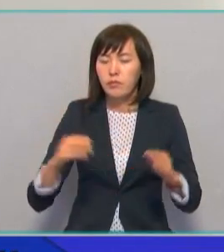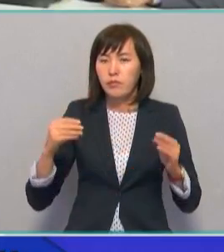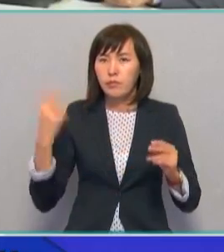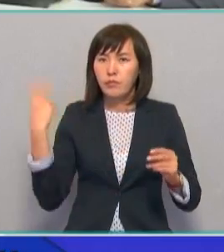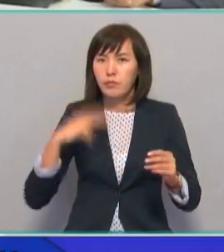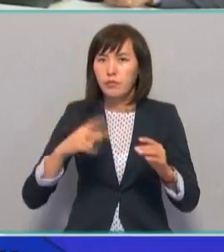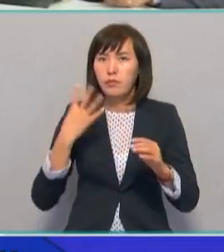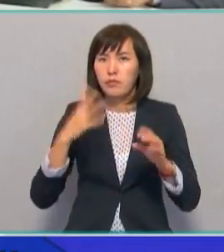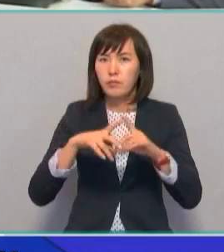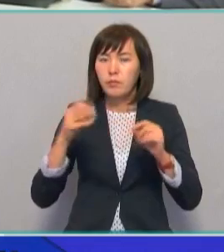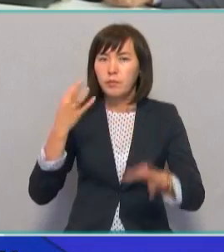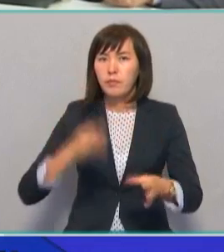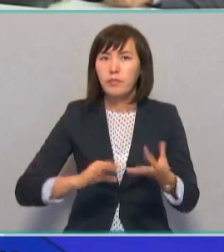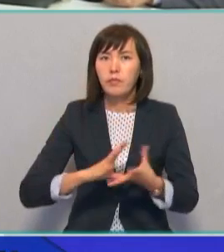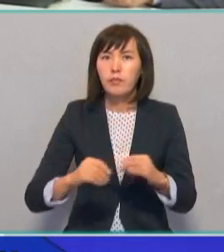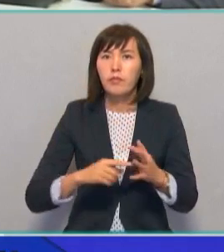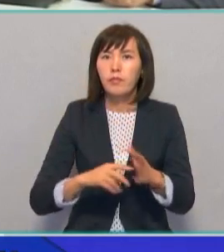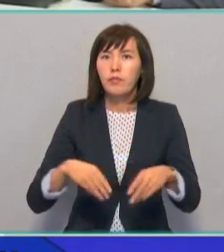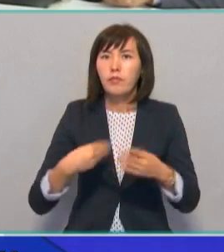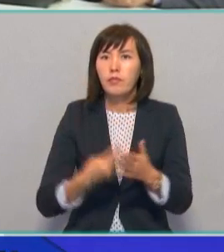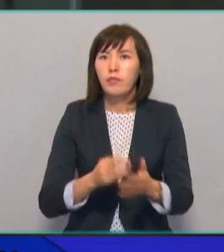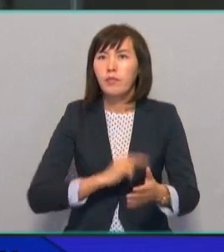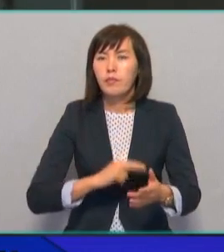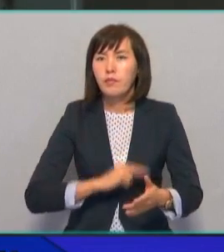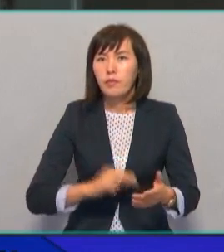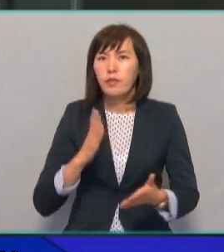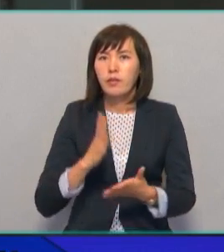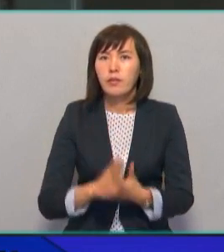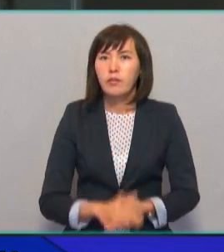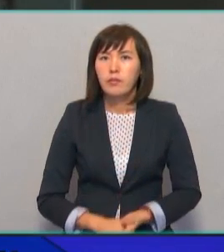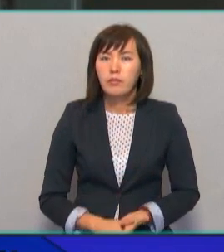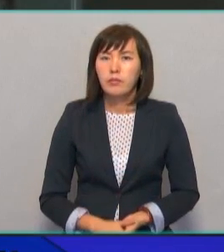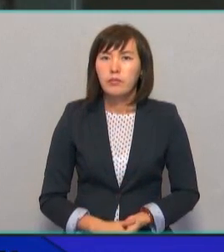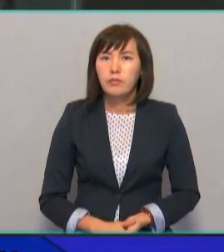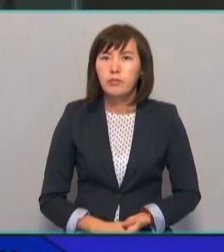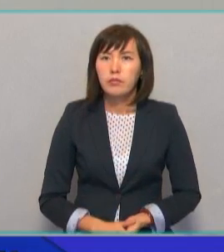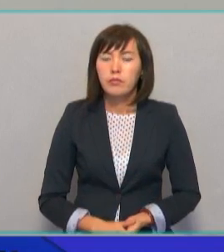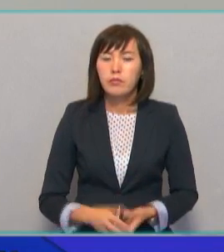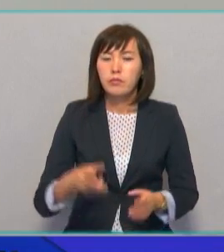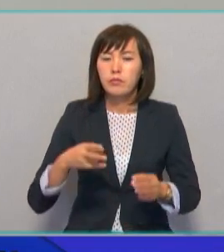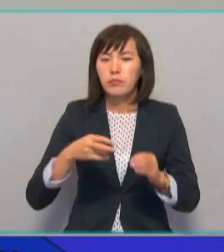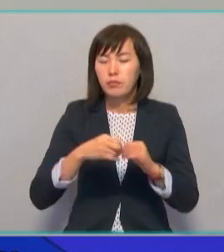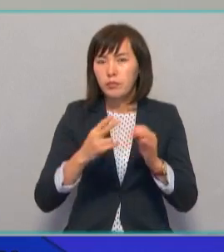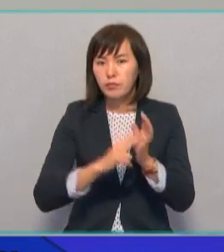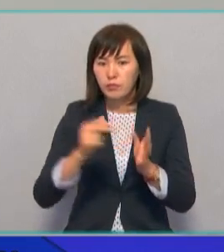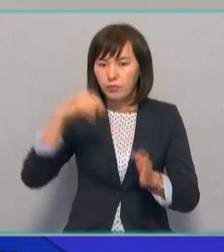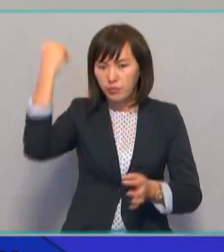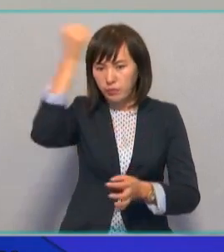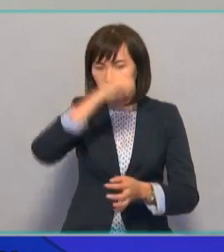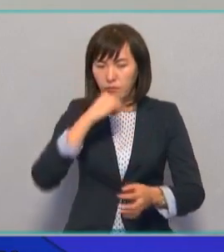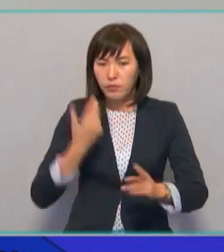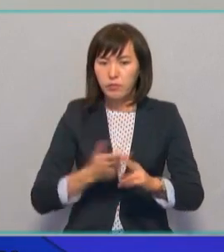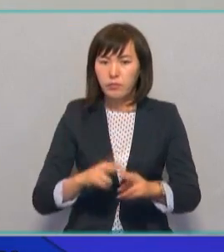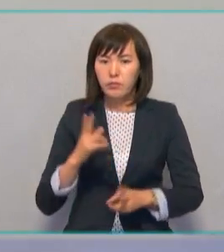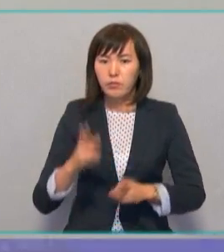қарызы бар 4 мекемеге сот арқылы мәжбүрлеп төлету жұмыстары жүргізілуде. 18 жылы бойынша атмосфераға шығарылған ластаушы